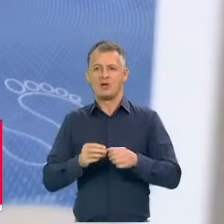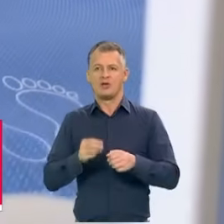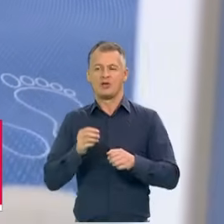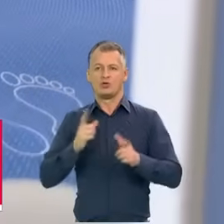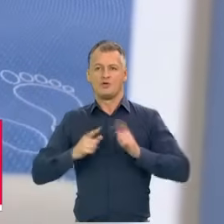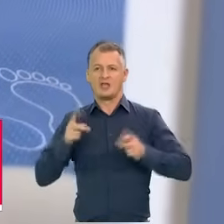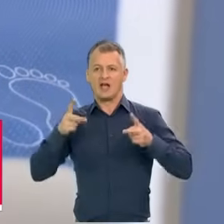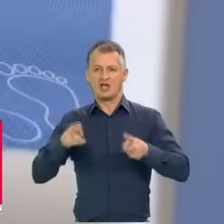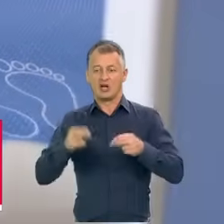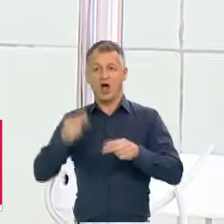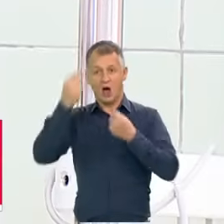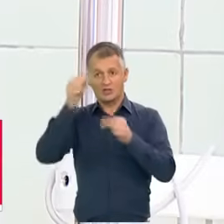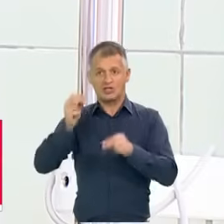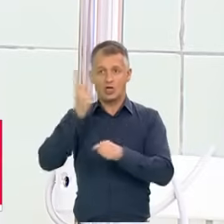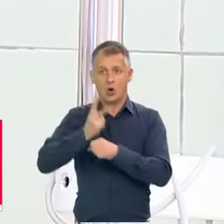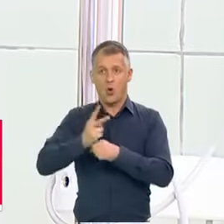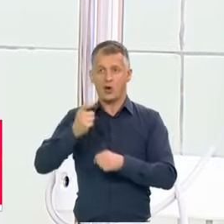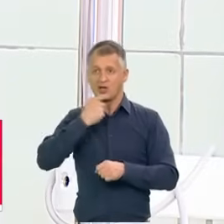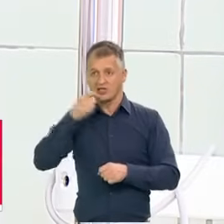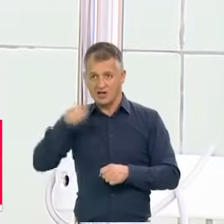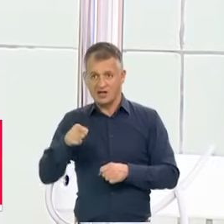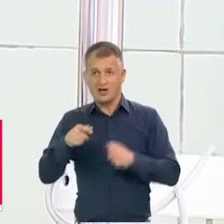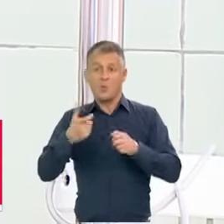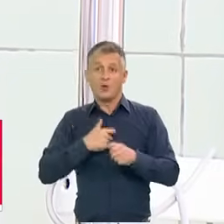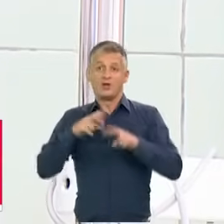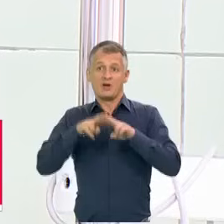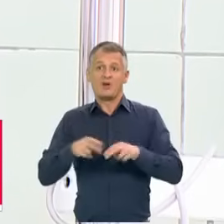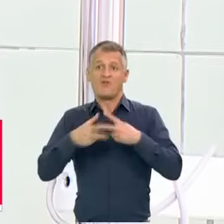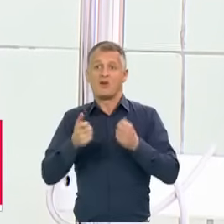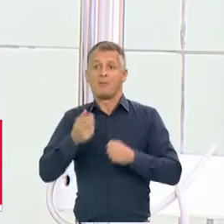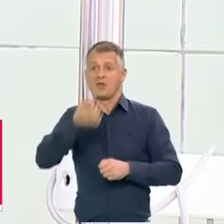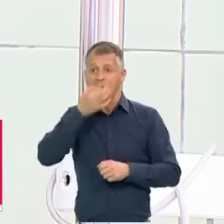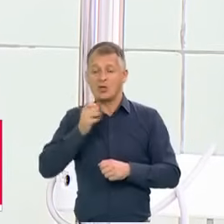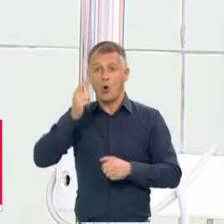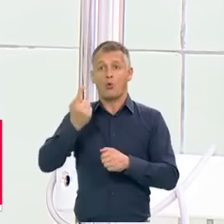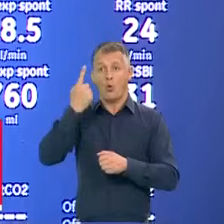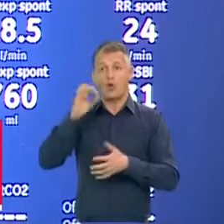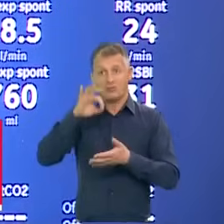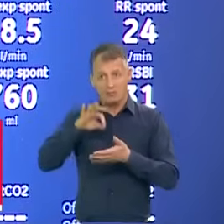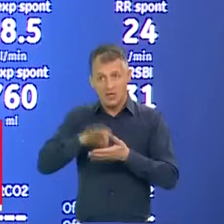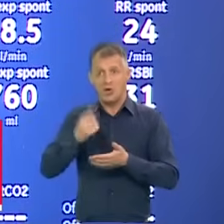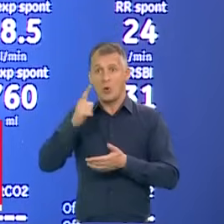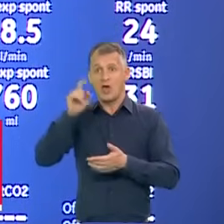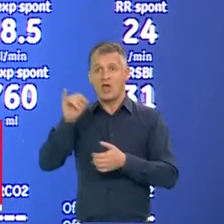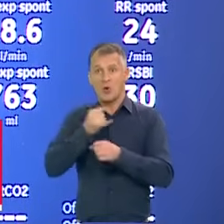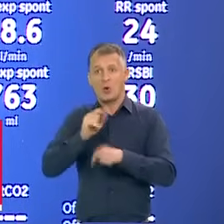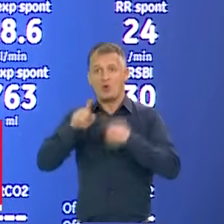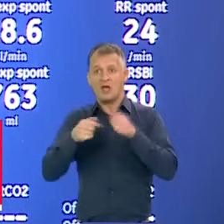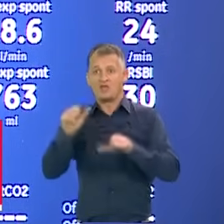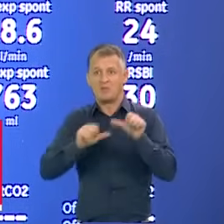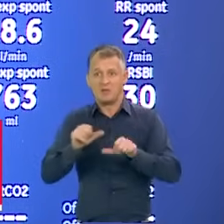ori anul acesta că ar putea rămâne fără medicamente o dată în luna ianuarie o dată în luna septembrie nici această